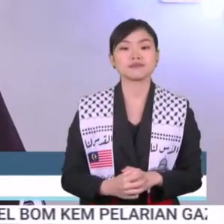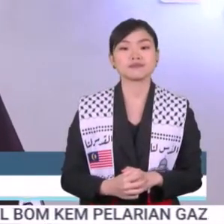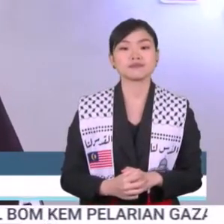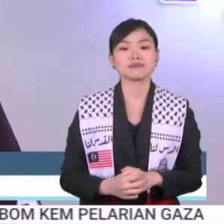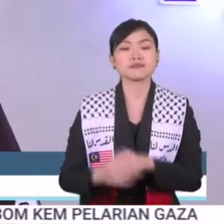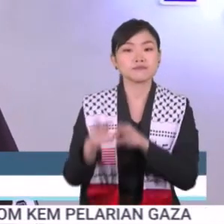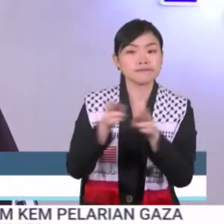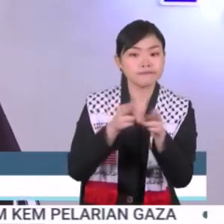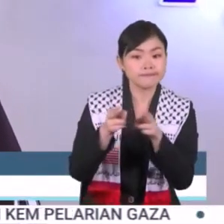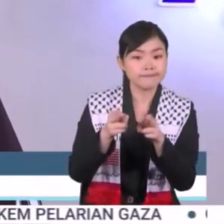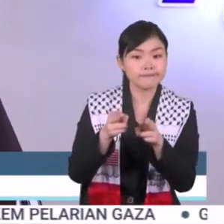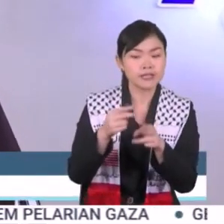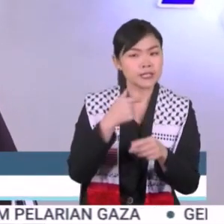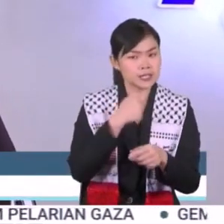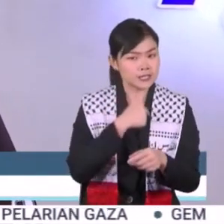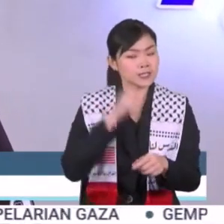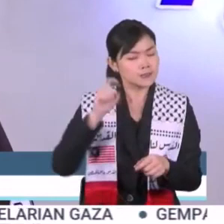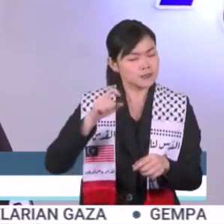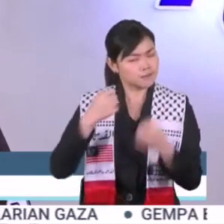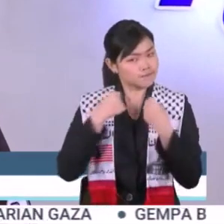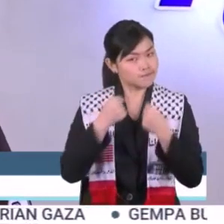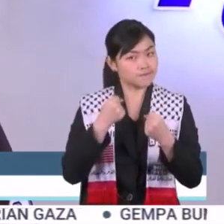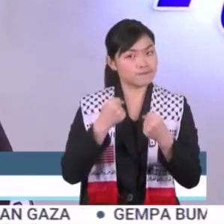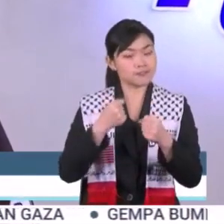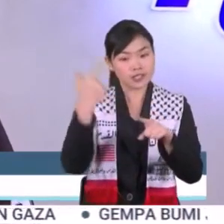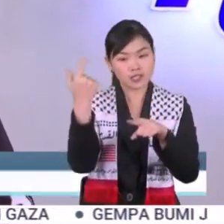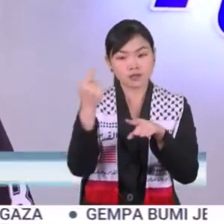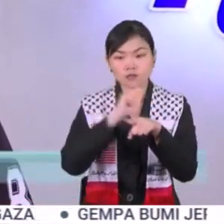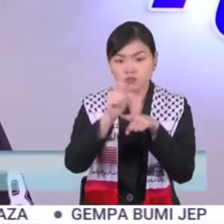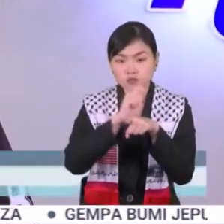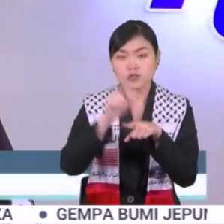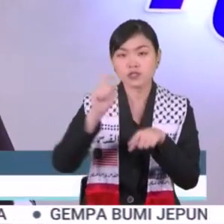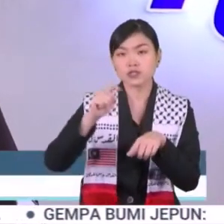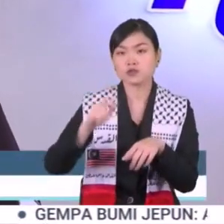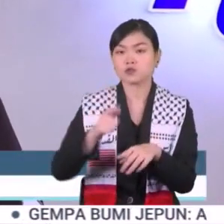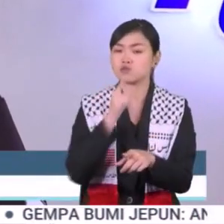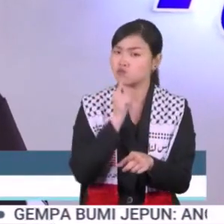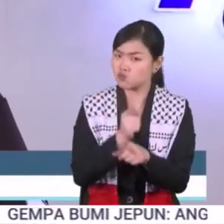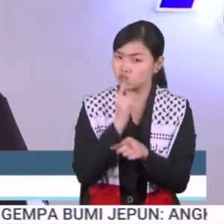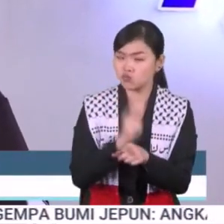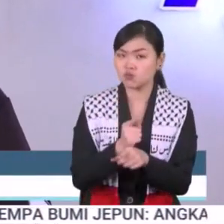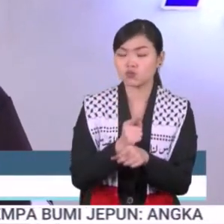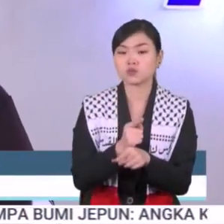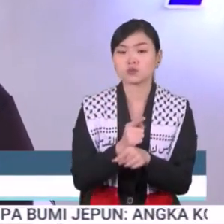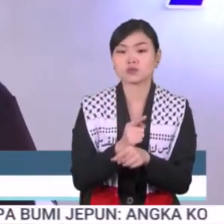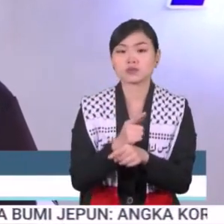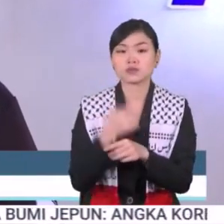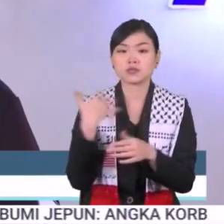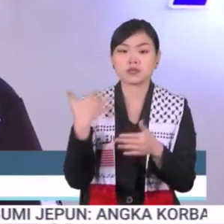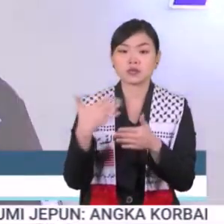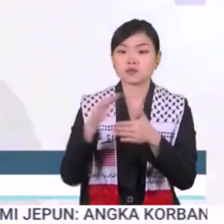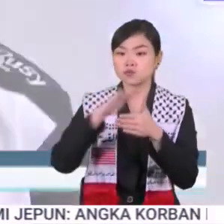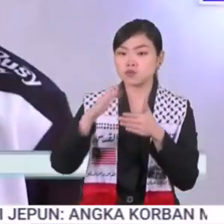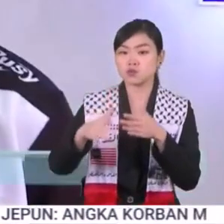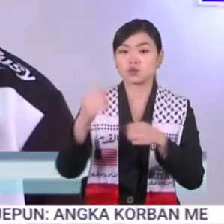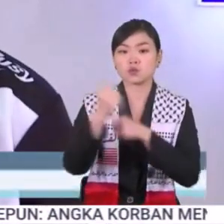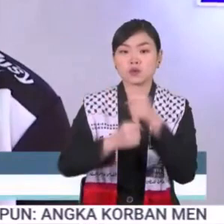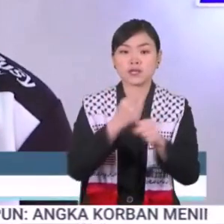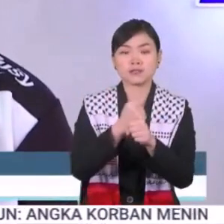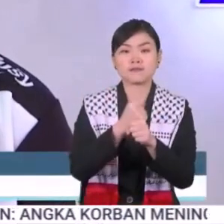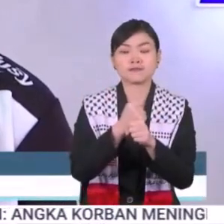usaha dan hati kena keras training bagi betul-betul kejayaan kita sampai tak sampai kita tak tahu tapi kita kena buat betulbetul